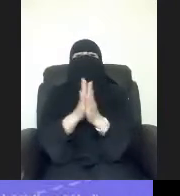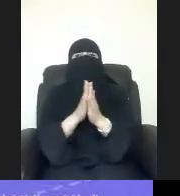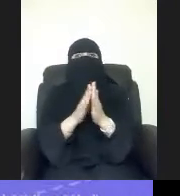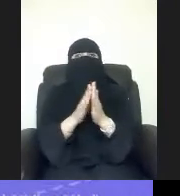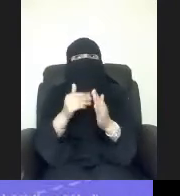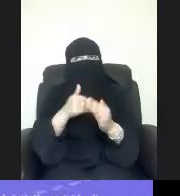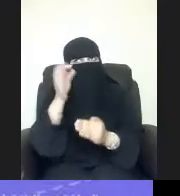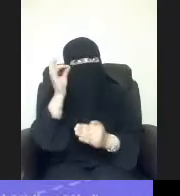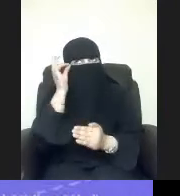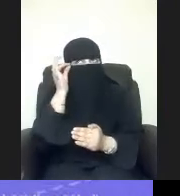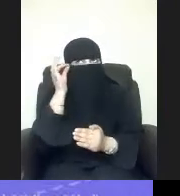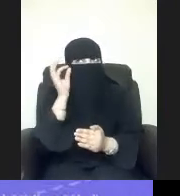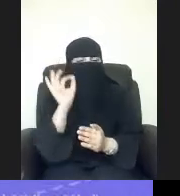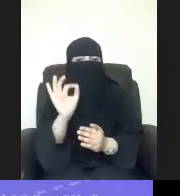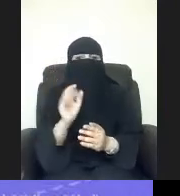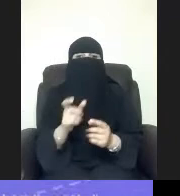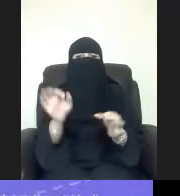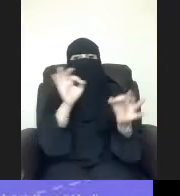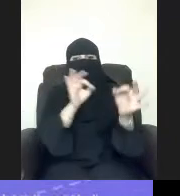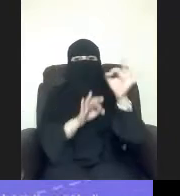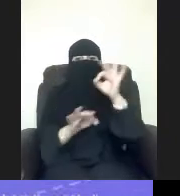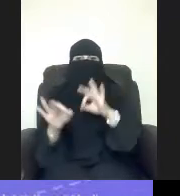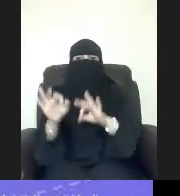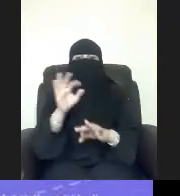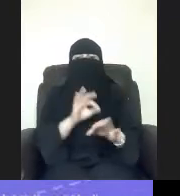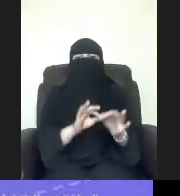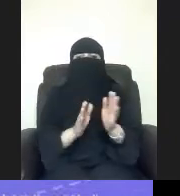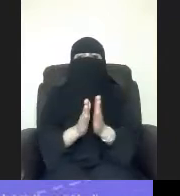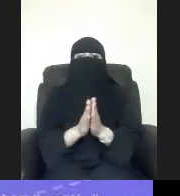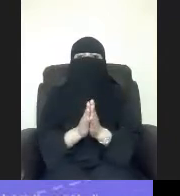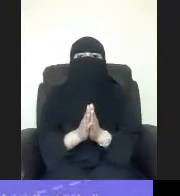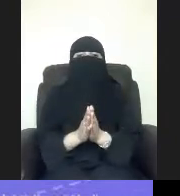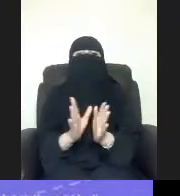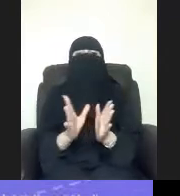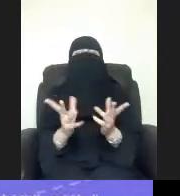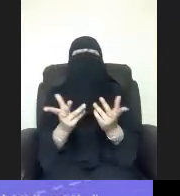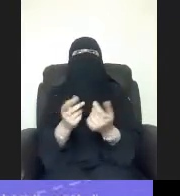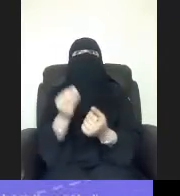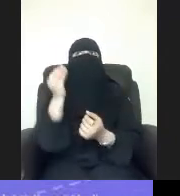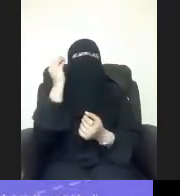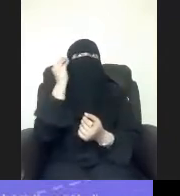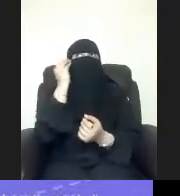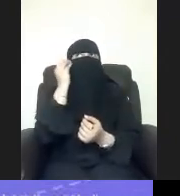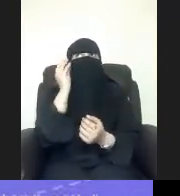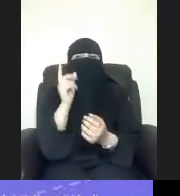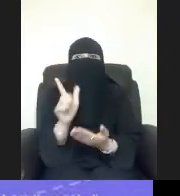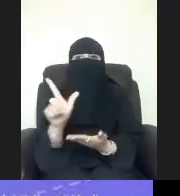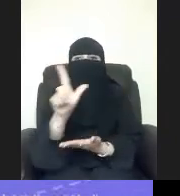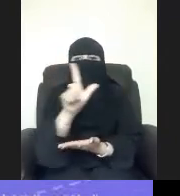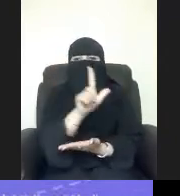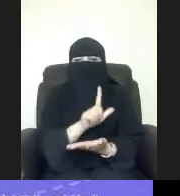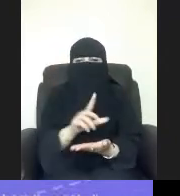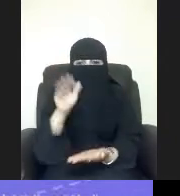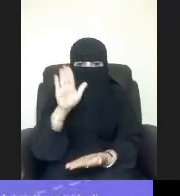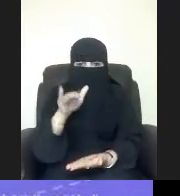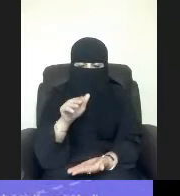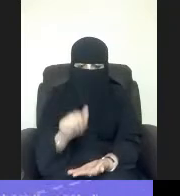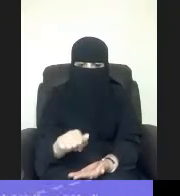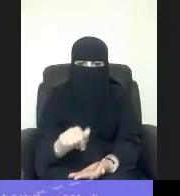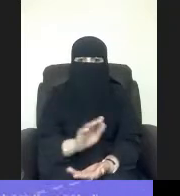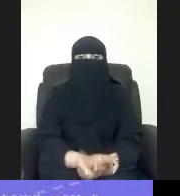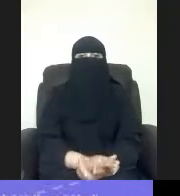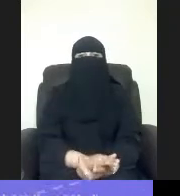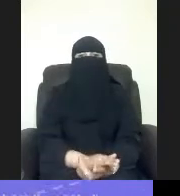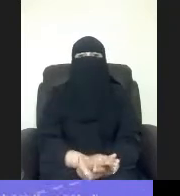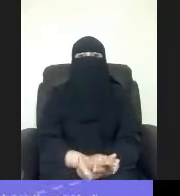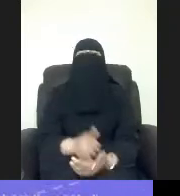لابد يكون عندي تحليل كل المعطيات، خصائص المتعلمين، البيئة الموجودة، كل ما هو موجود، وبعد ذلك أبدأ